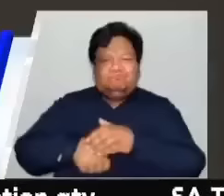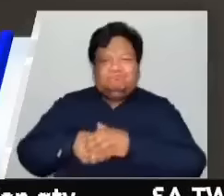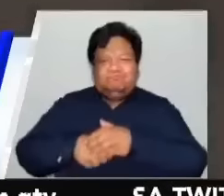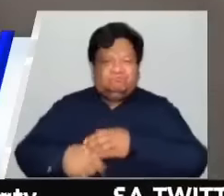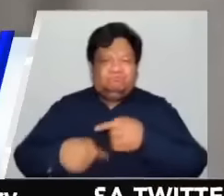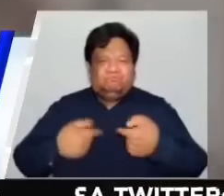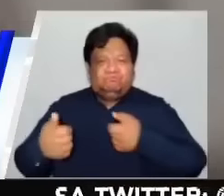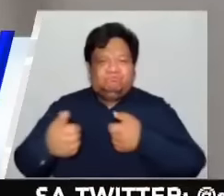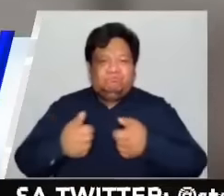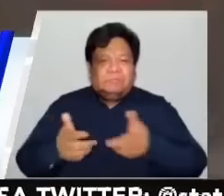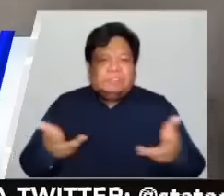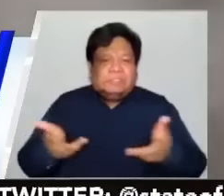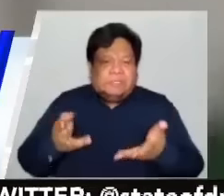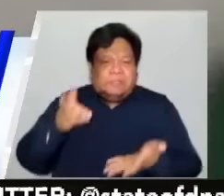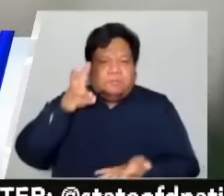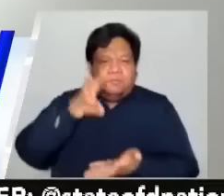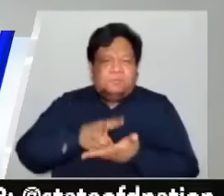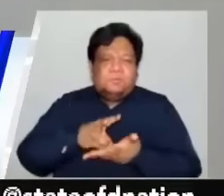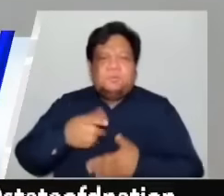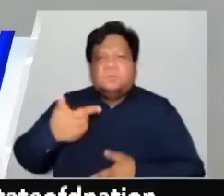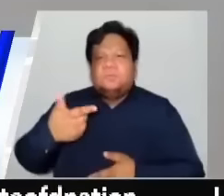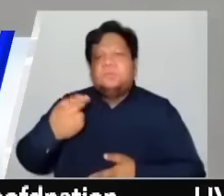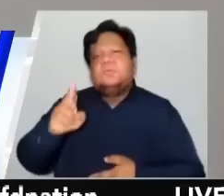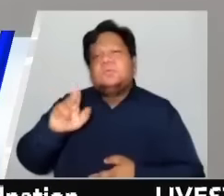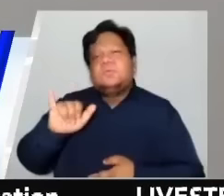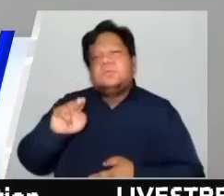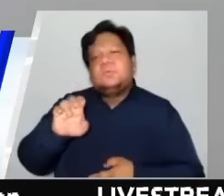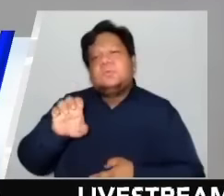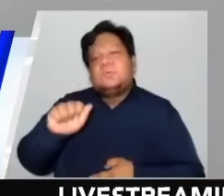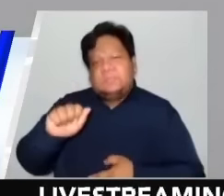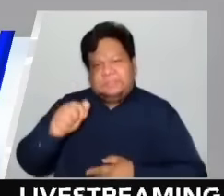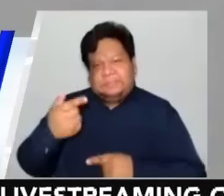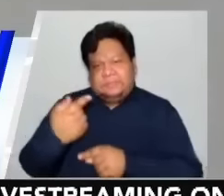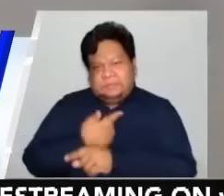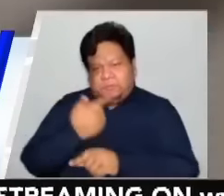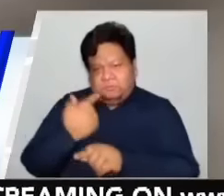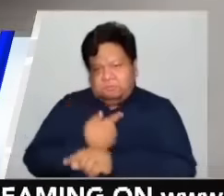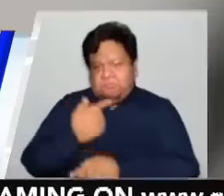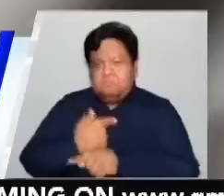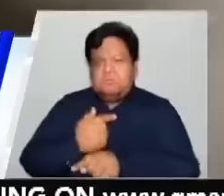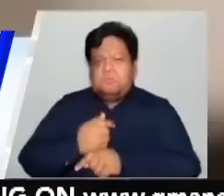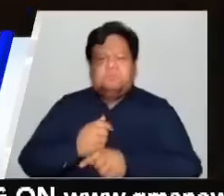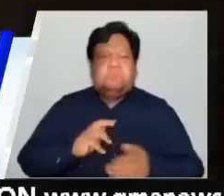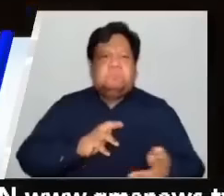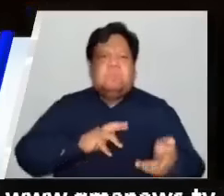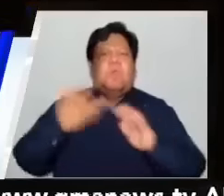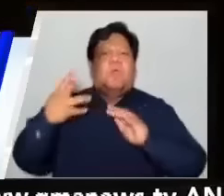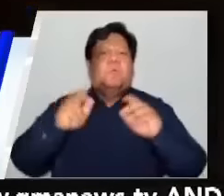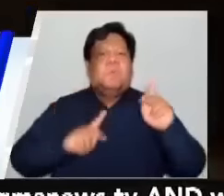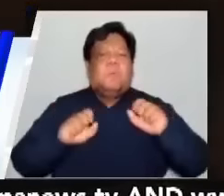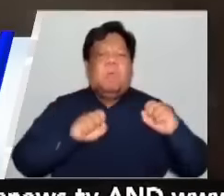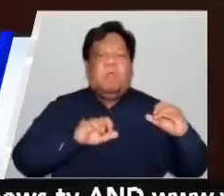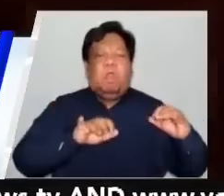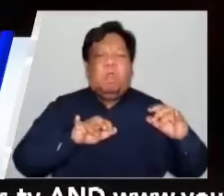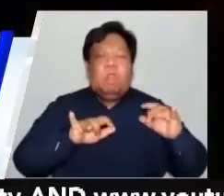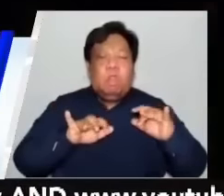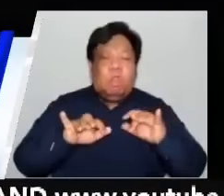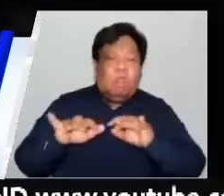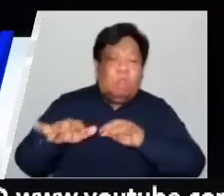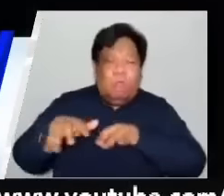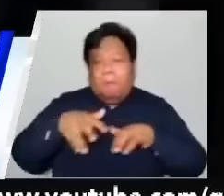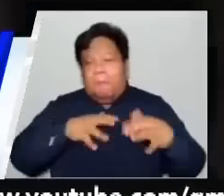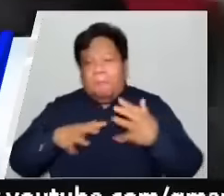ang fans ng Magkabilang team ayon sa gobyerno nianang gulo ang isang kontrobersiya sa ng